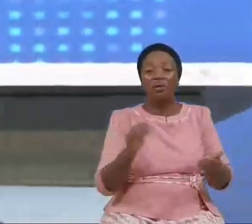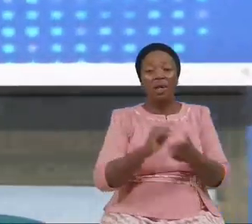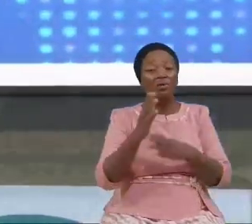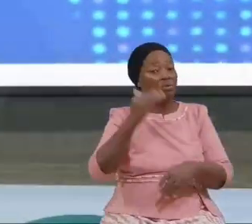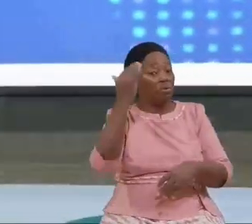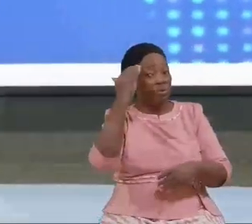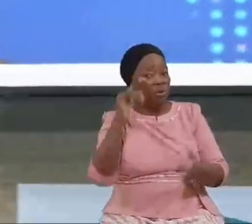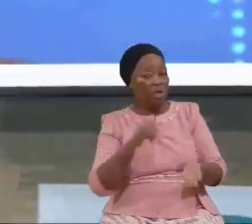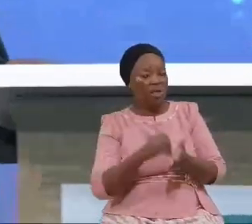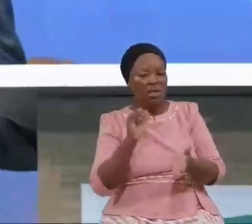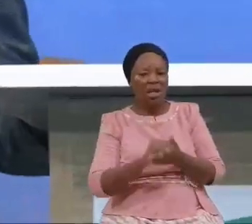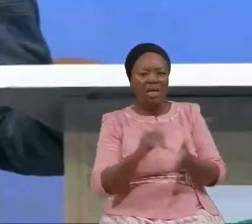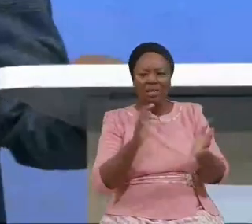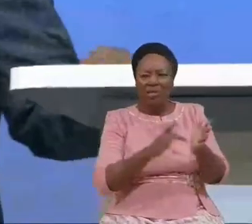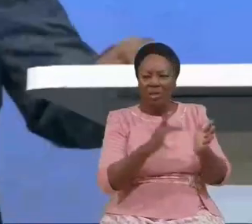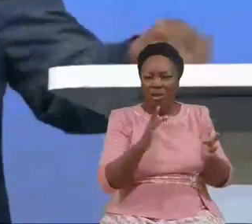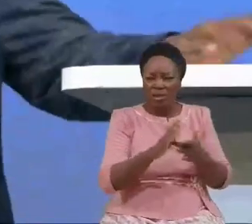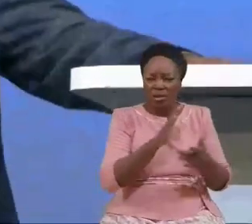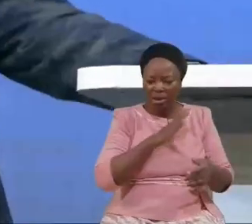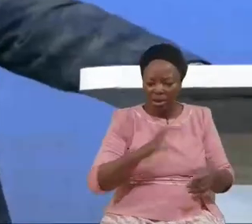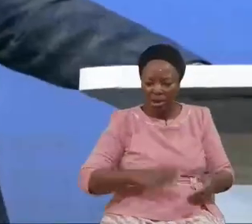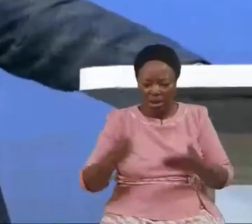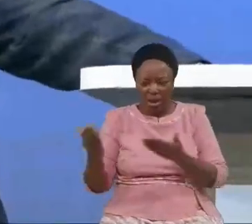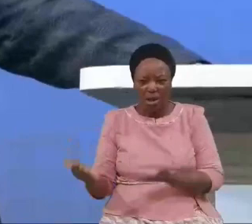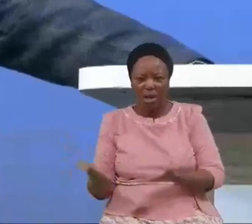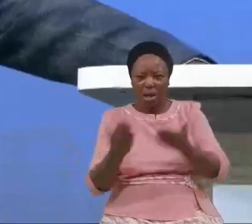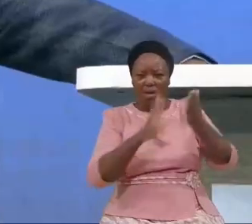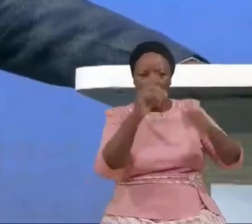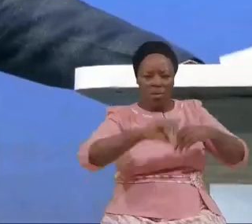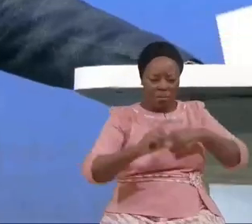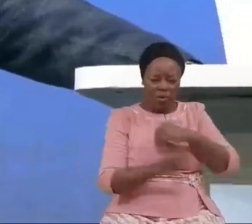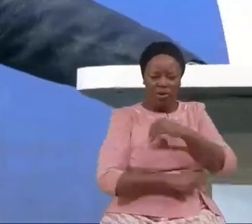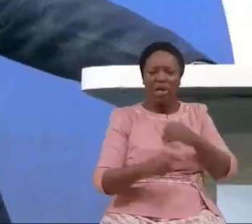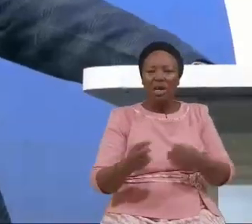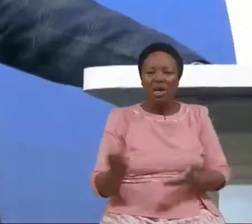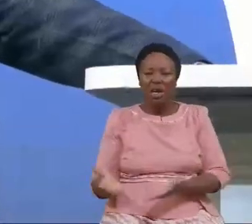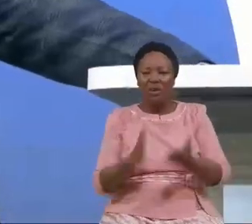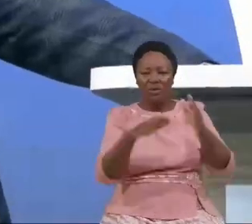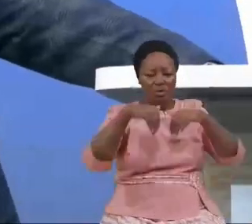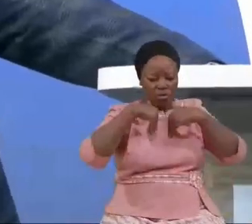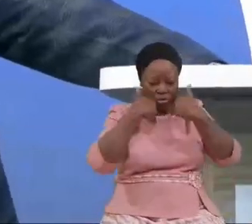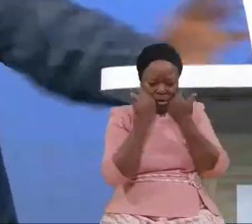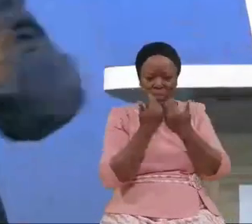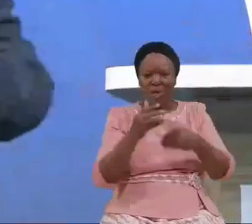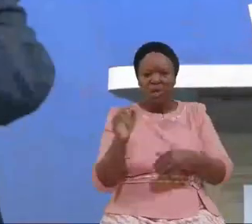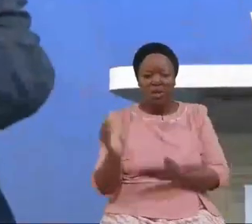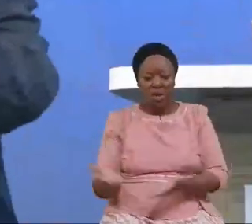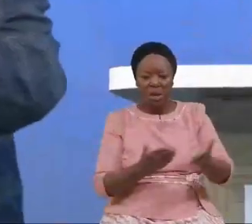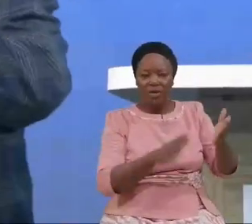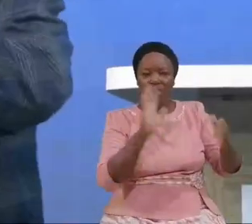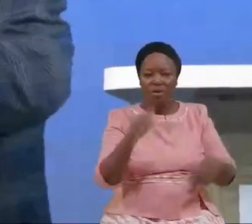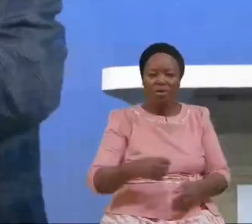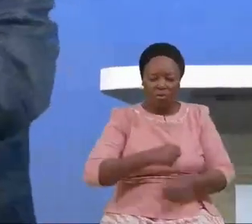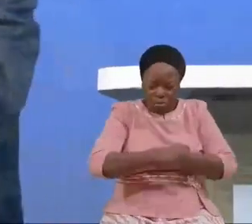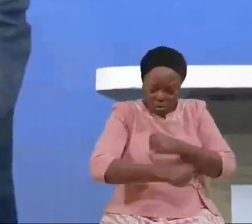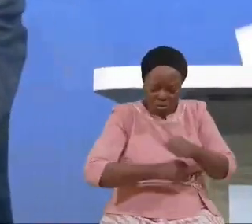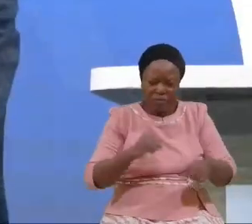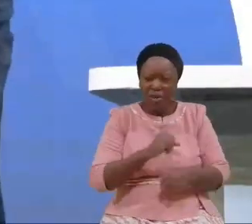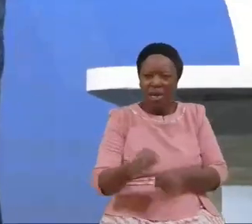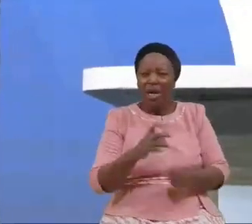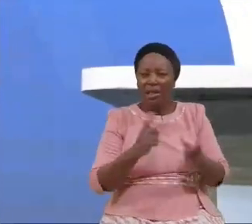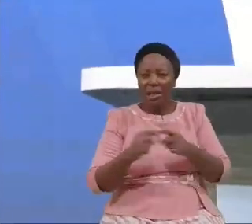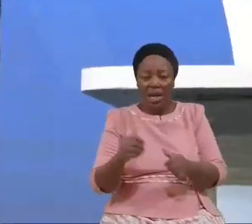que Jésus-Christ apporté ton châtiment il a porté ta honte la porte est à souffrance et